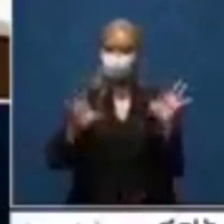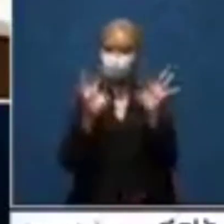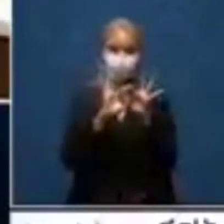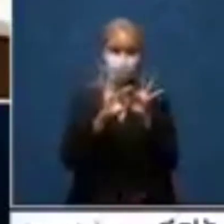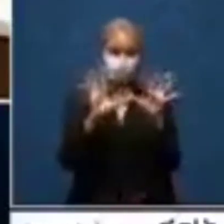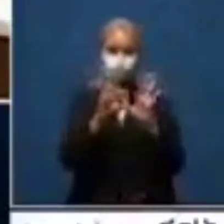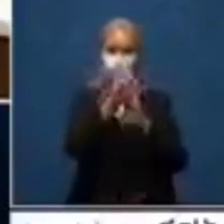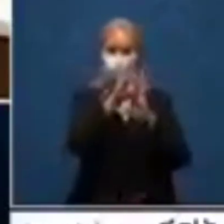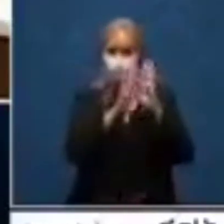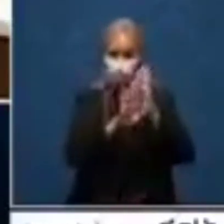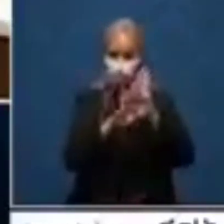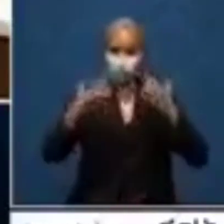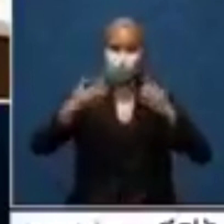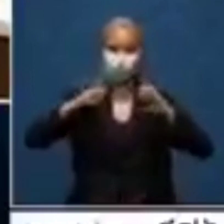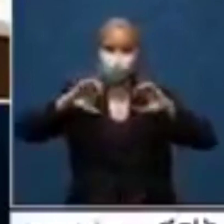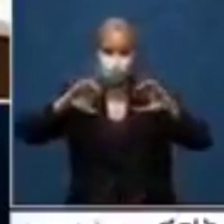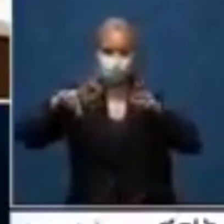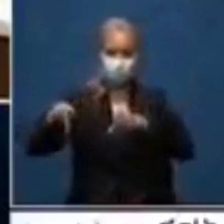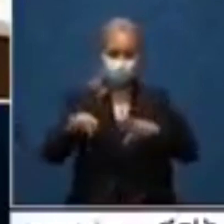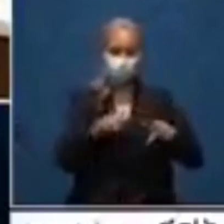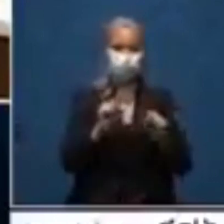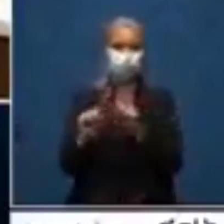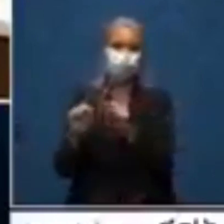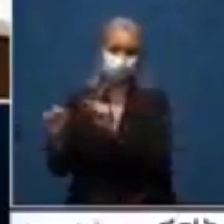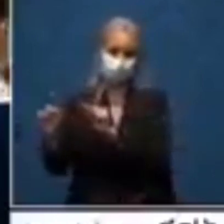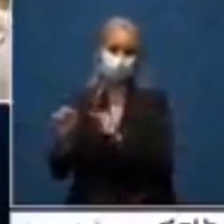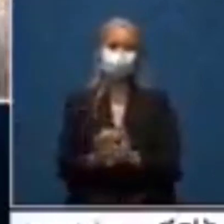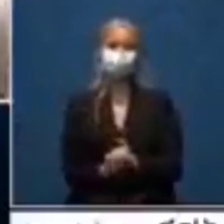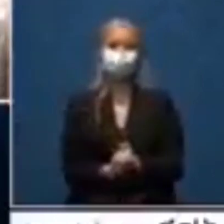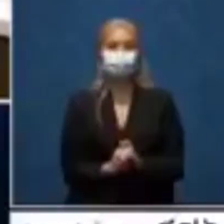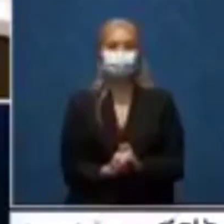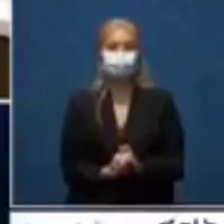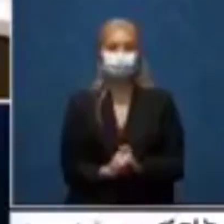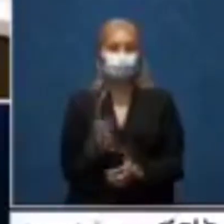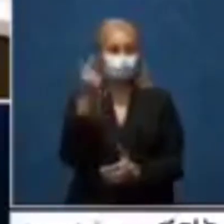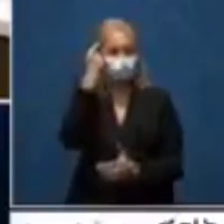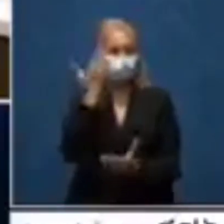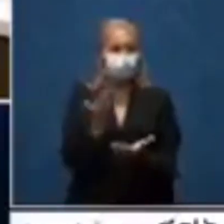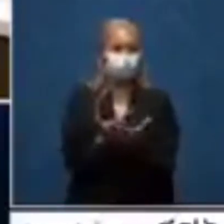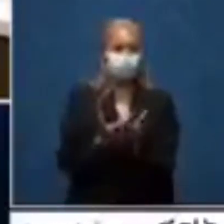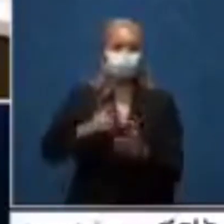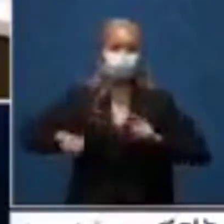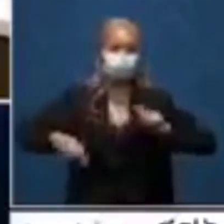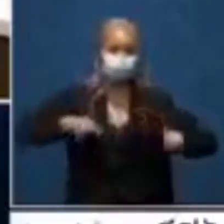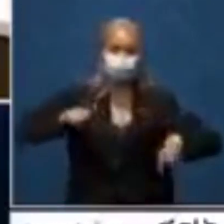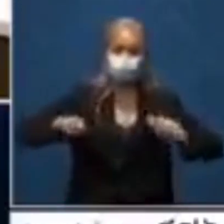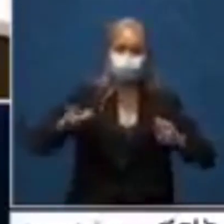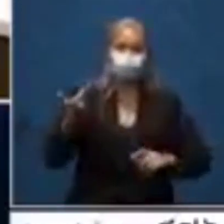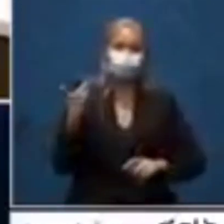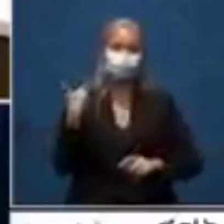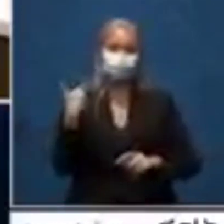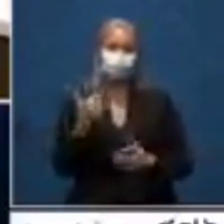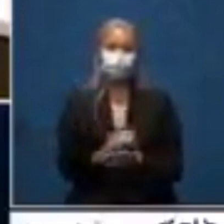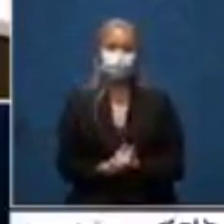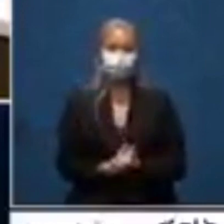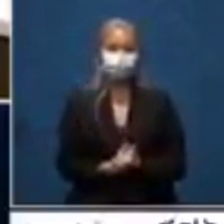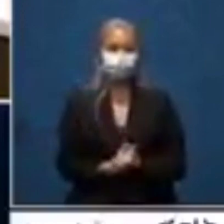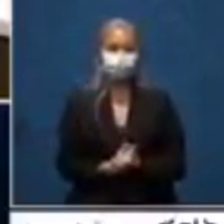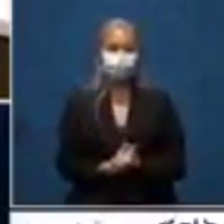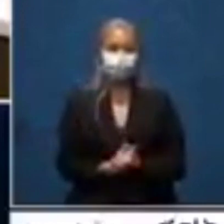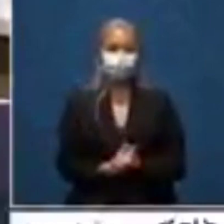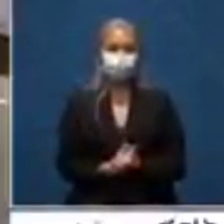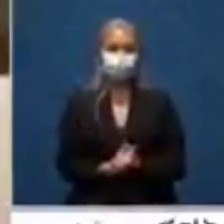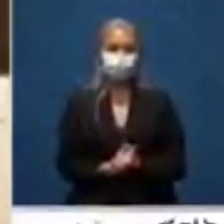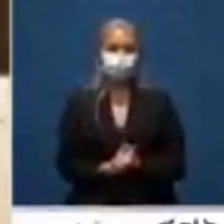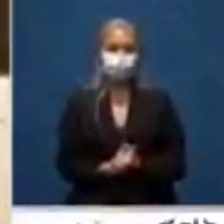เบียบราชการและพิธีการที่มันฟุ่มเฟือยย่นเยอะนะคะ ไปท่านธรรมราชครับต้องกราบ